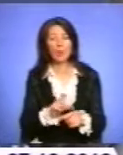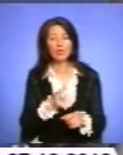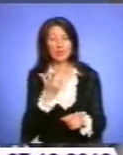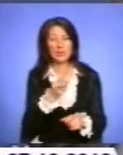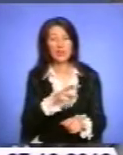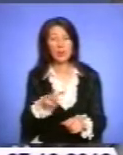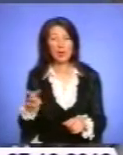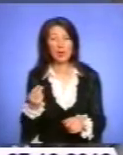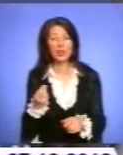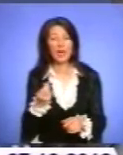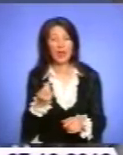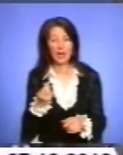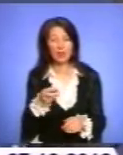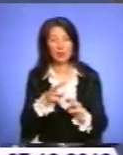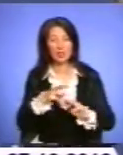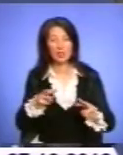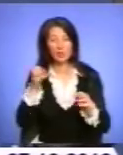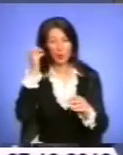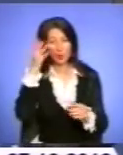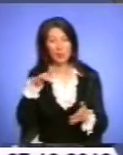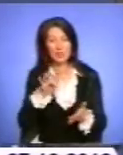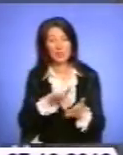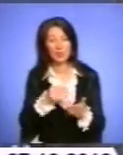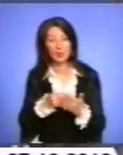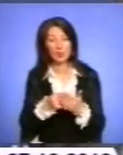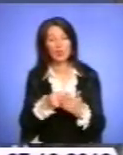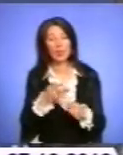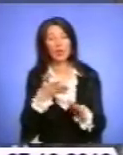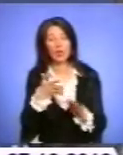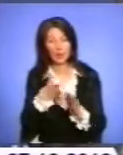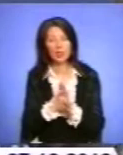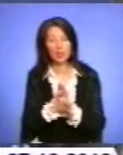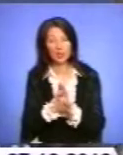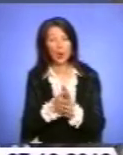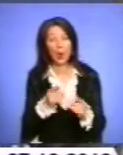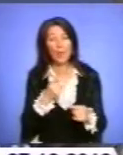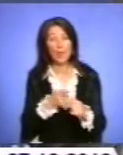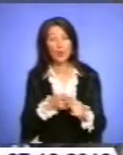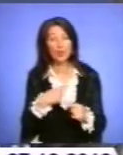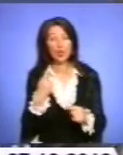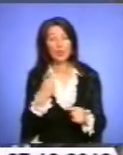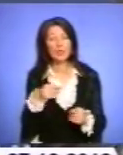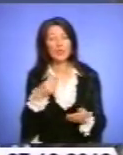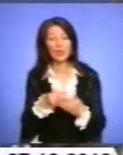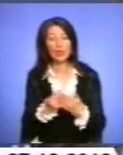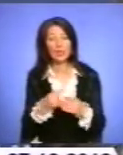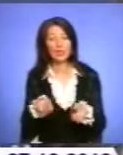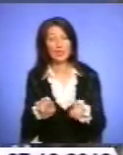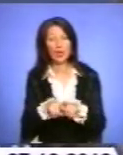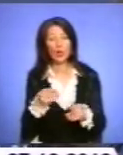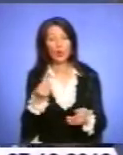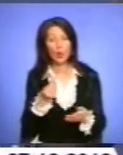мільйона гривень Міністерство культури з центрального бюджету виділено. Плюс з обласних бюджетів, те кошти,